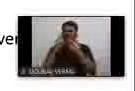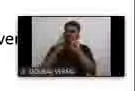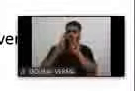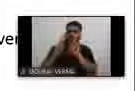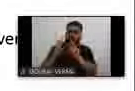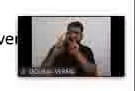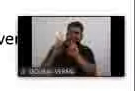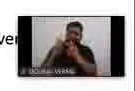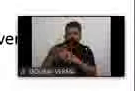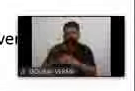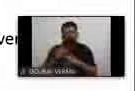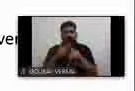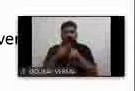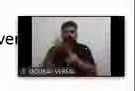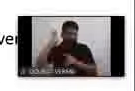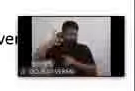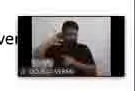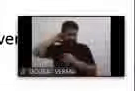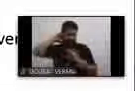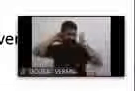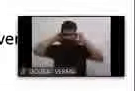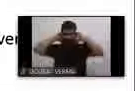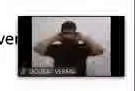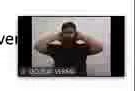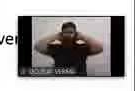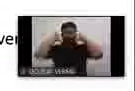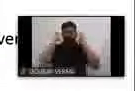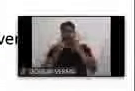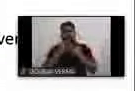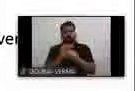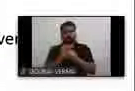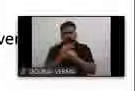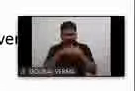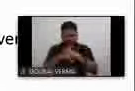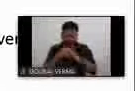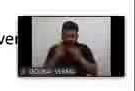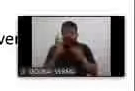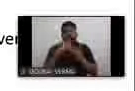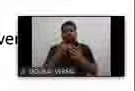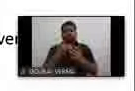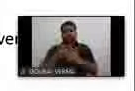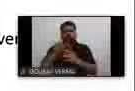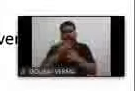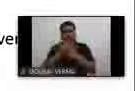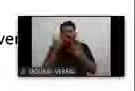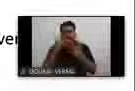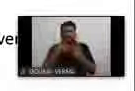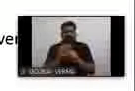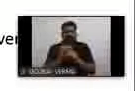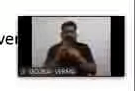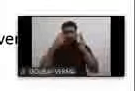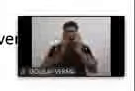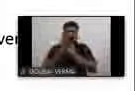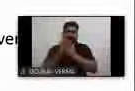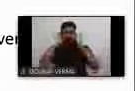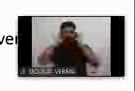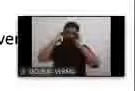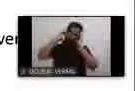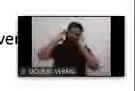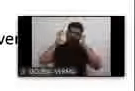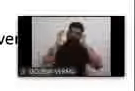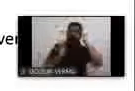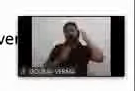Head support, play में या काम करते वक्त या जो भी है, head support देना पड़ेगा हमेशा. जो मैंने पहले